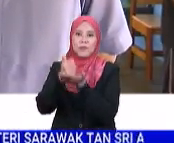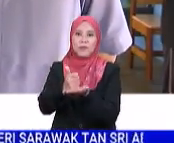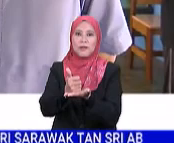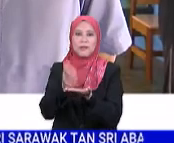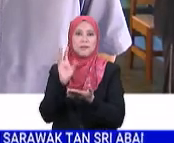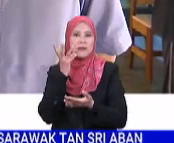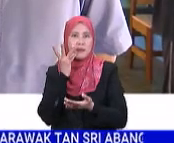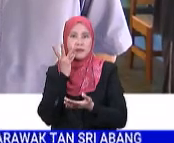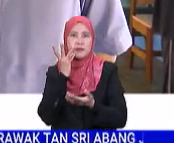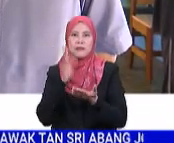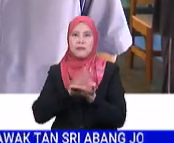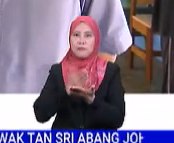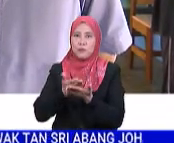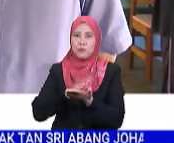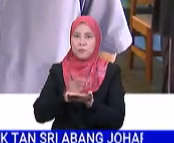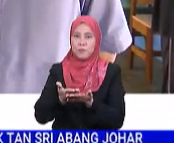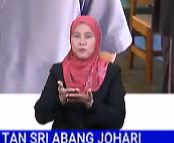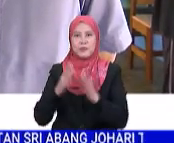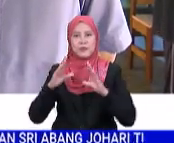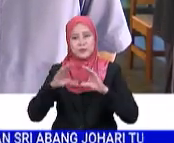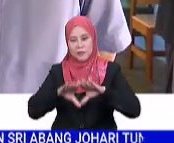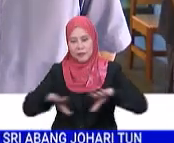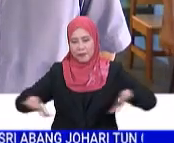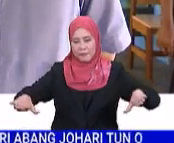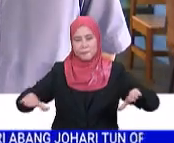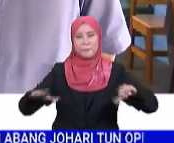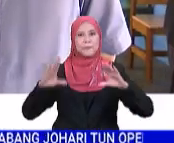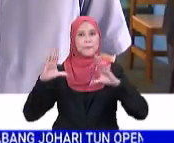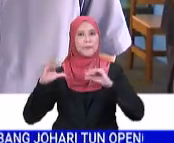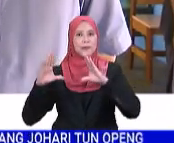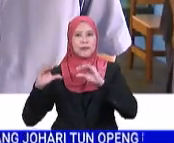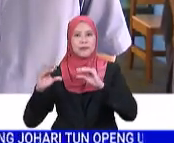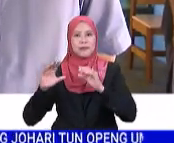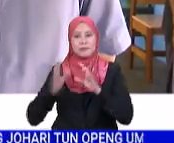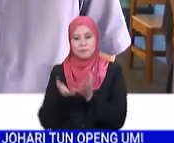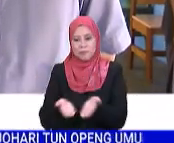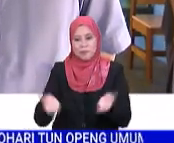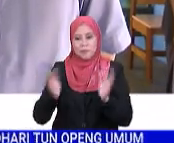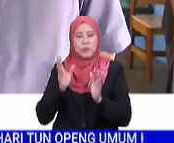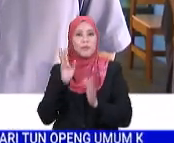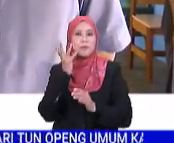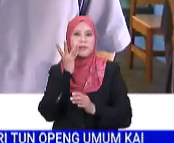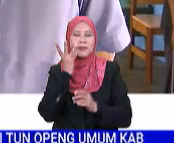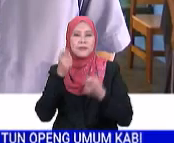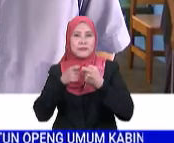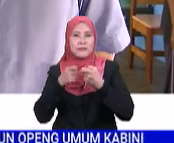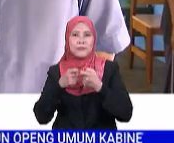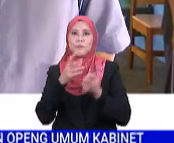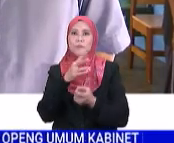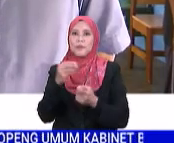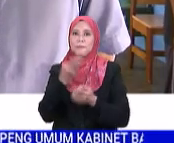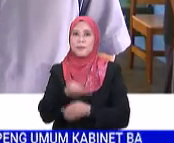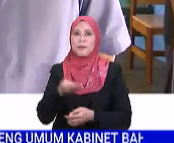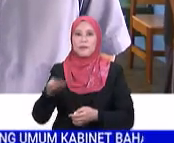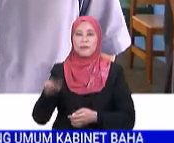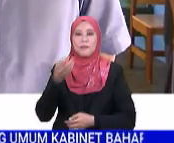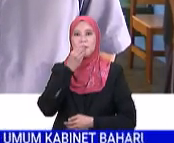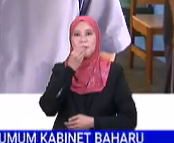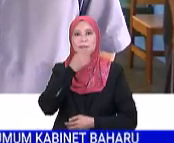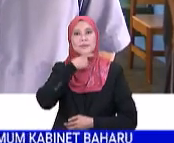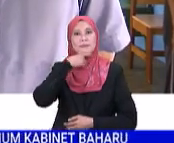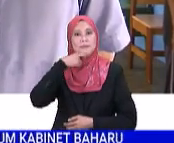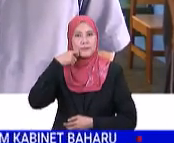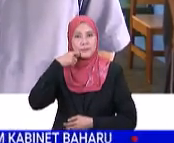dapur tilam bantal periuk nasi dan juga barangan makanan